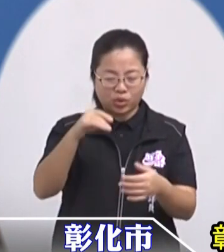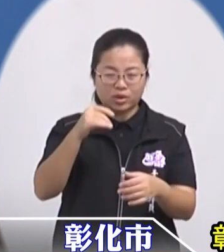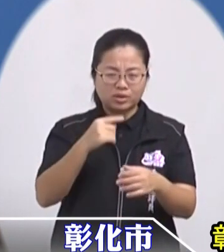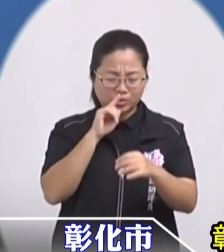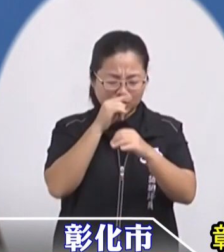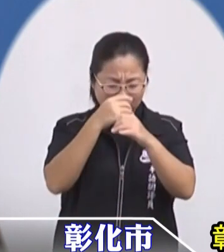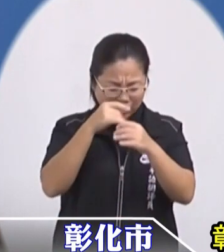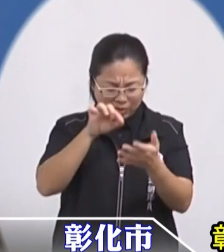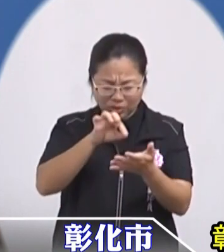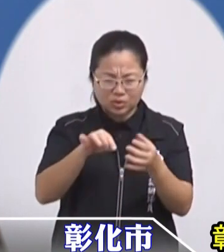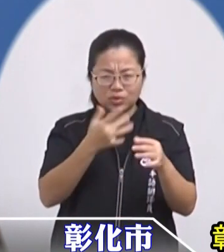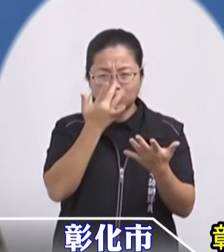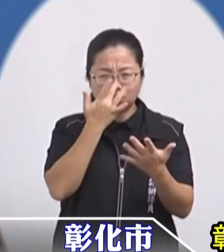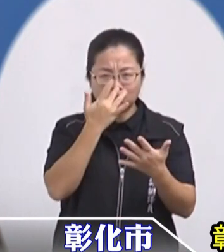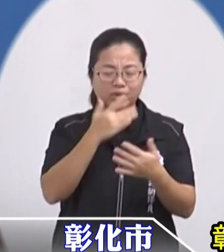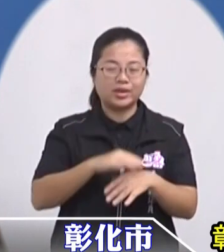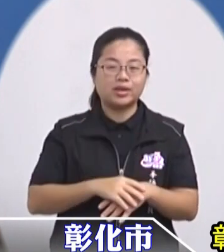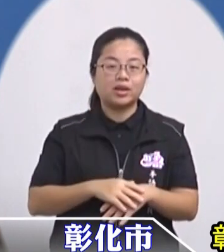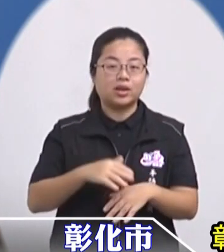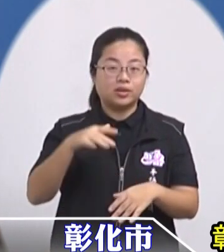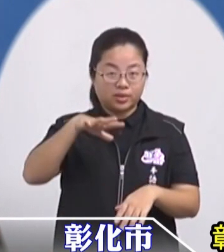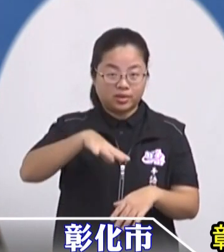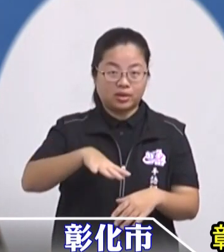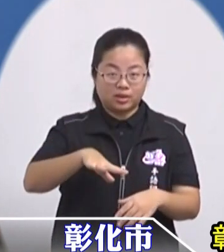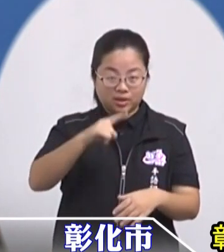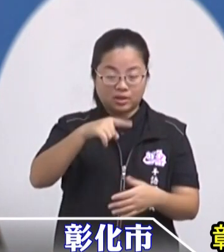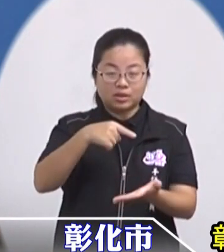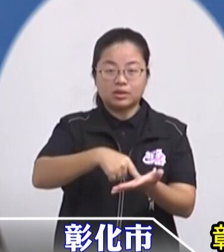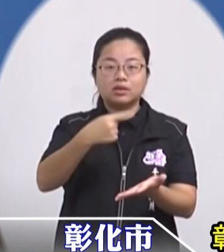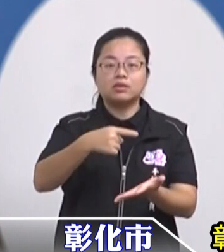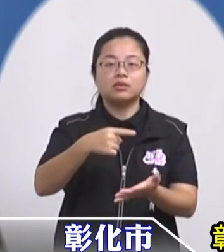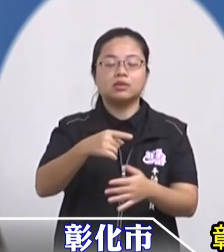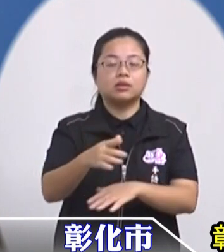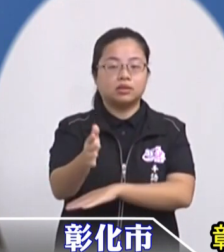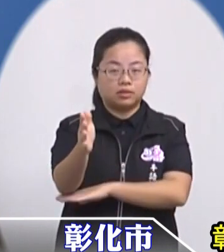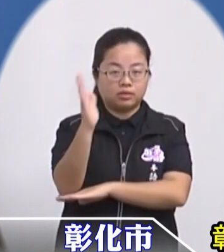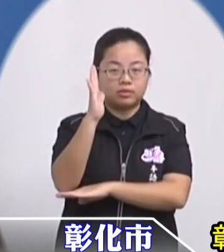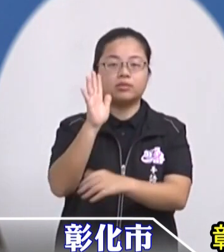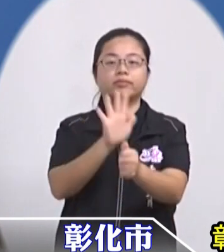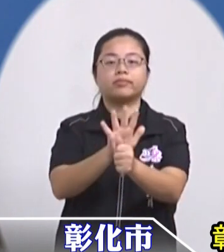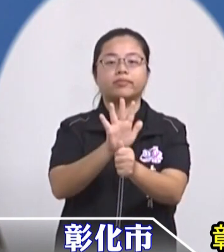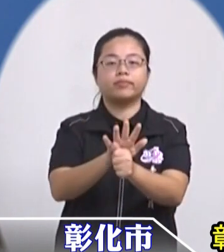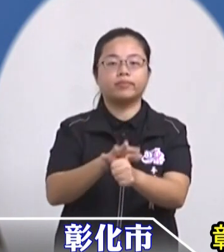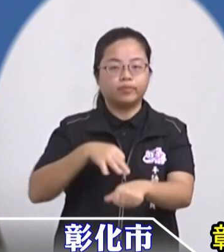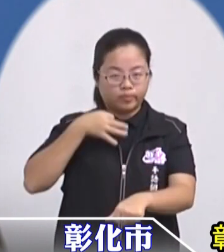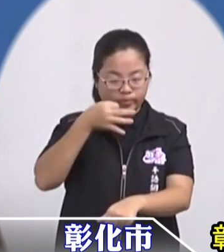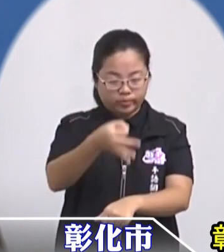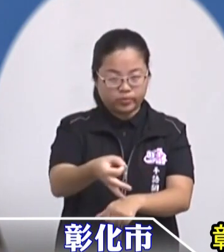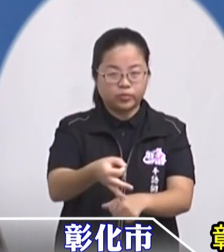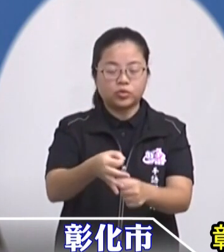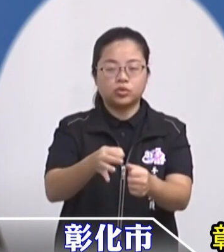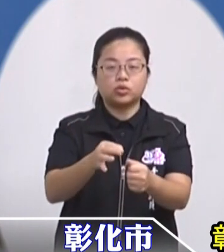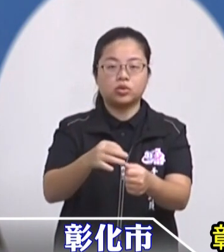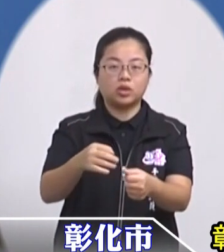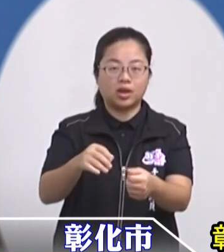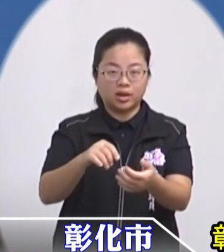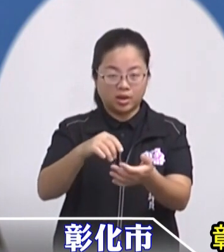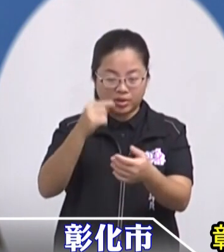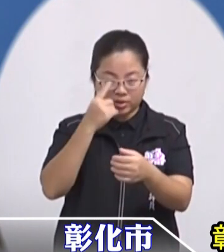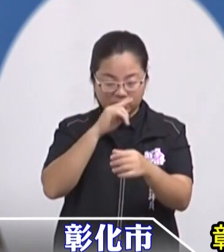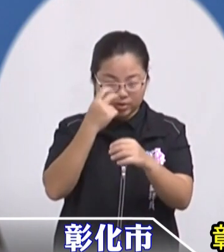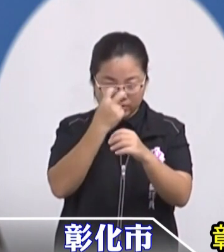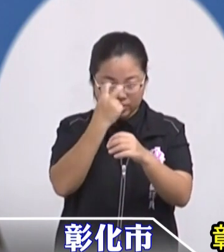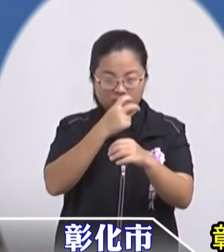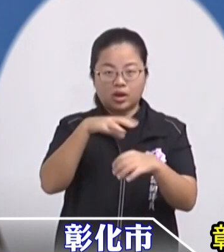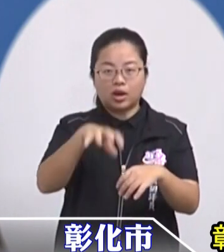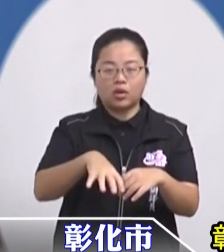筛的人，你只要第一次有管监护替你负担这个药剂的费用，但是另外那100块的这个开